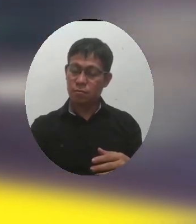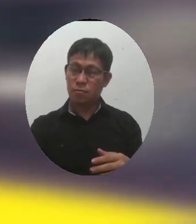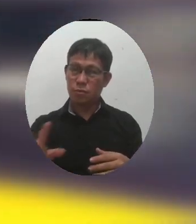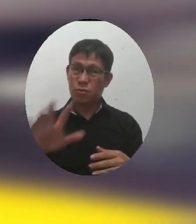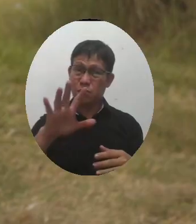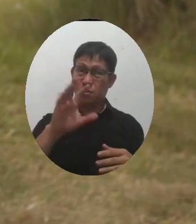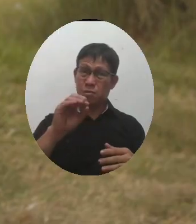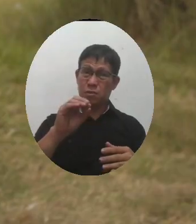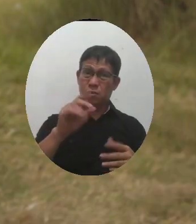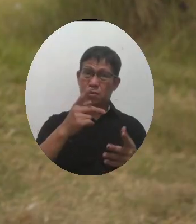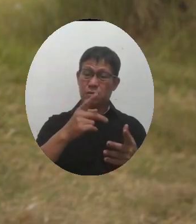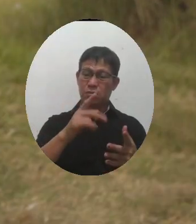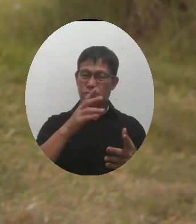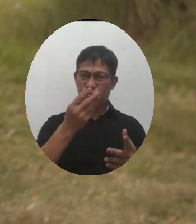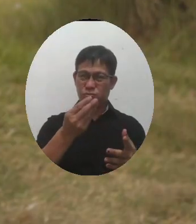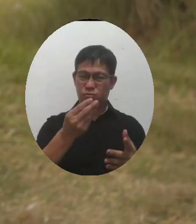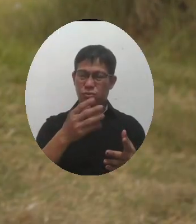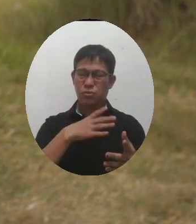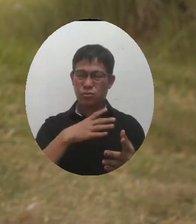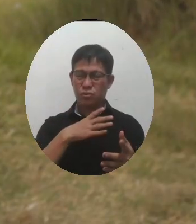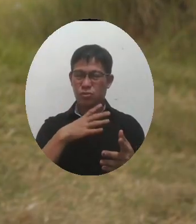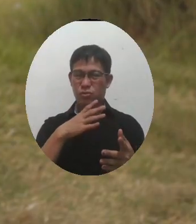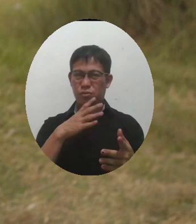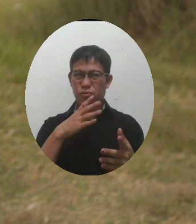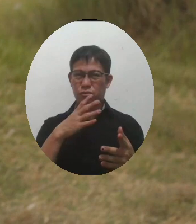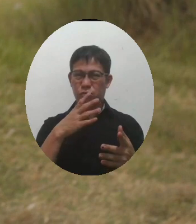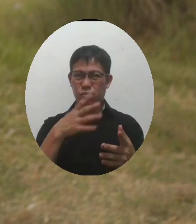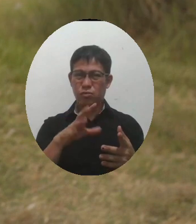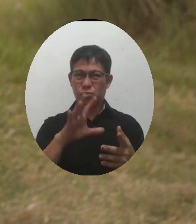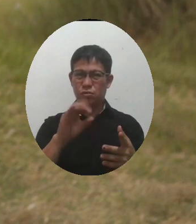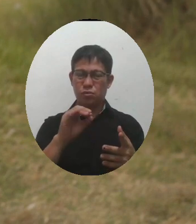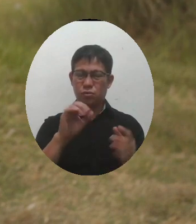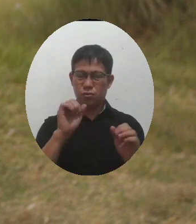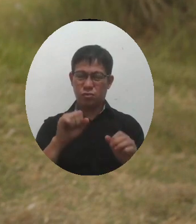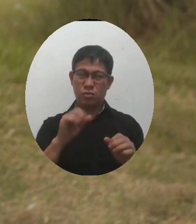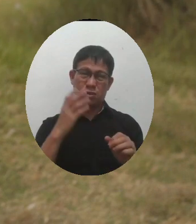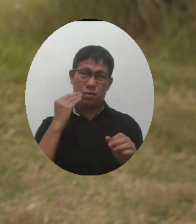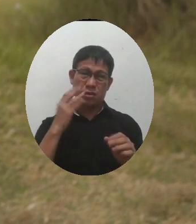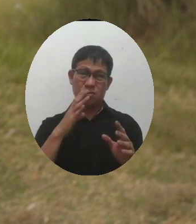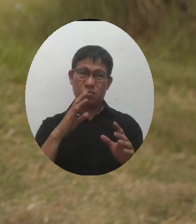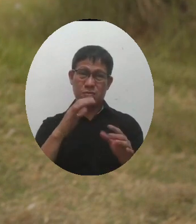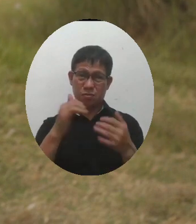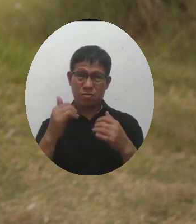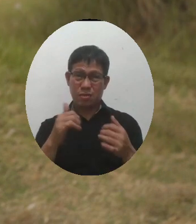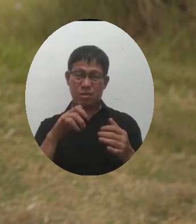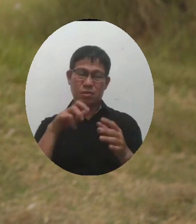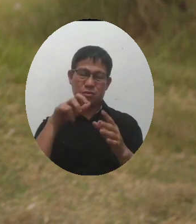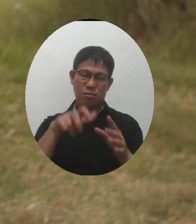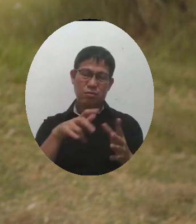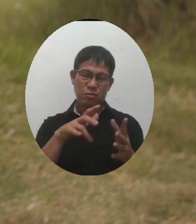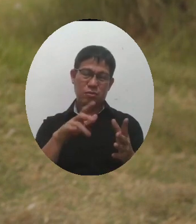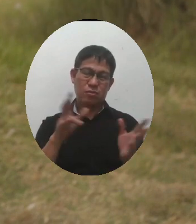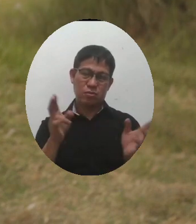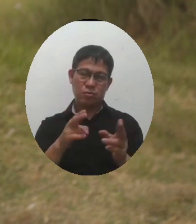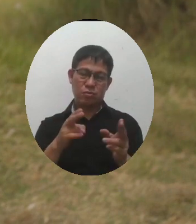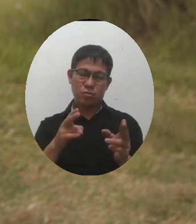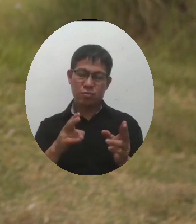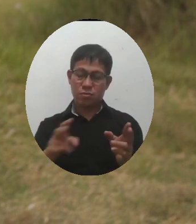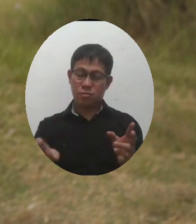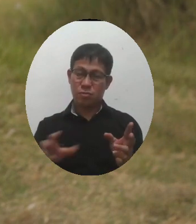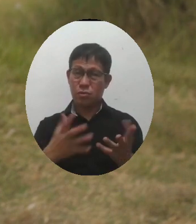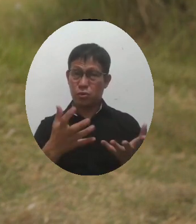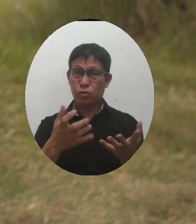Kaya sabi ko po, kahit sa worth 50 pesos po, pag naubos namin yun, payag na siya lumabas ng SM, basta maranasan niya lang